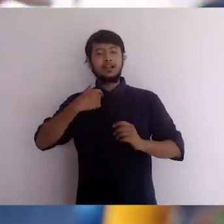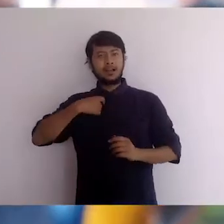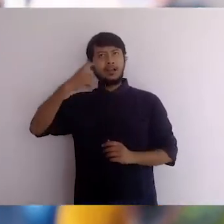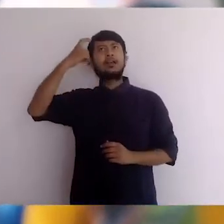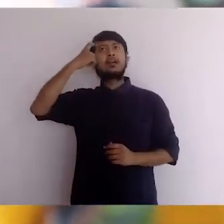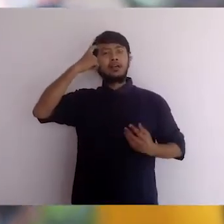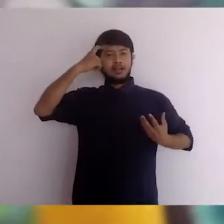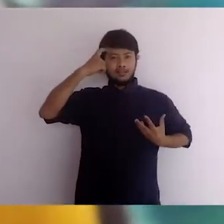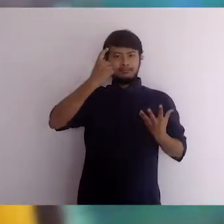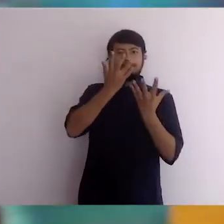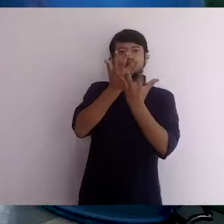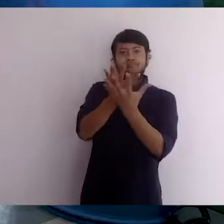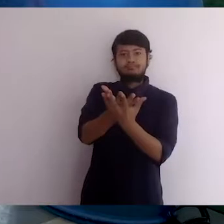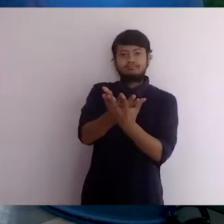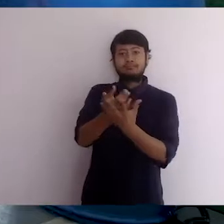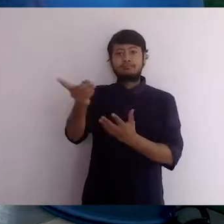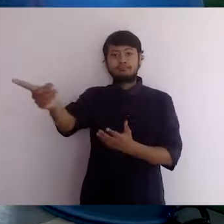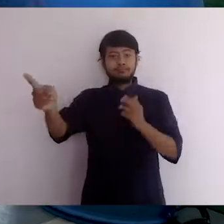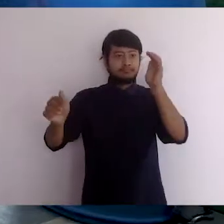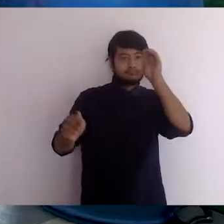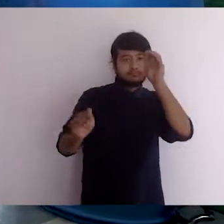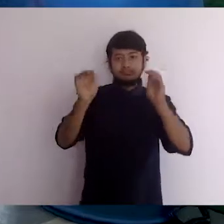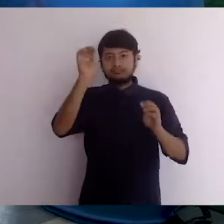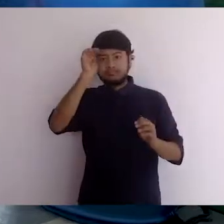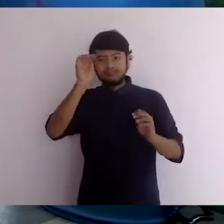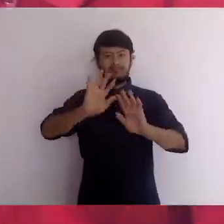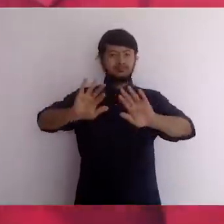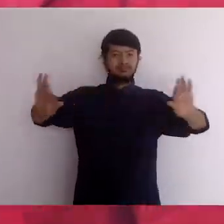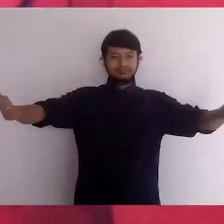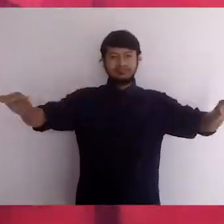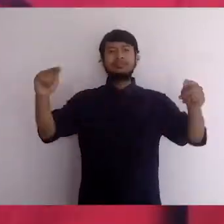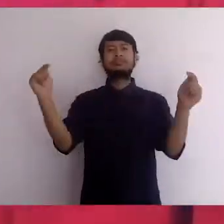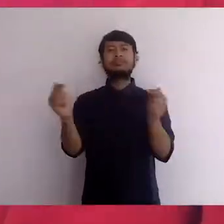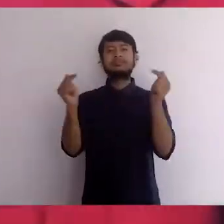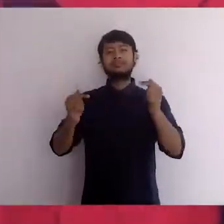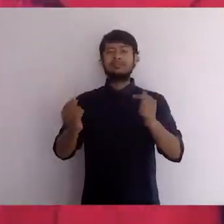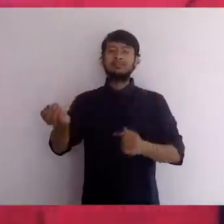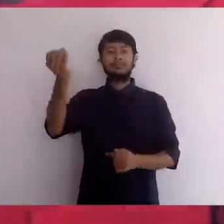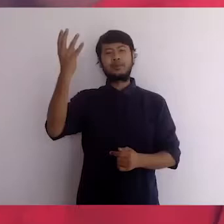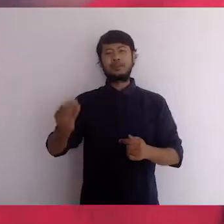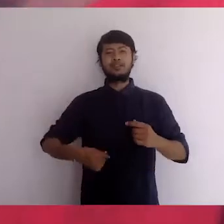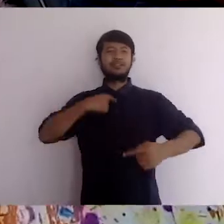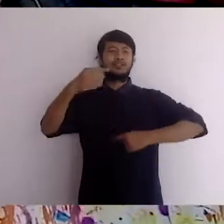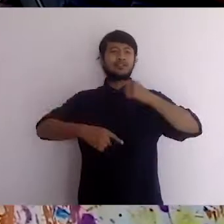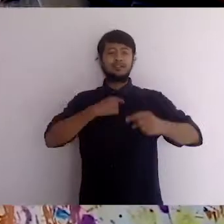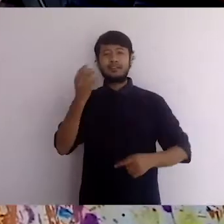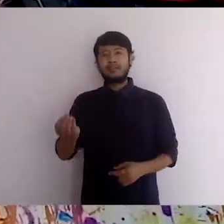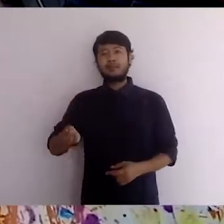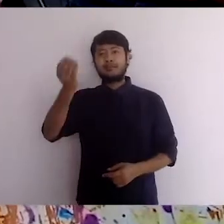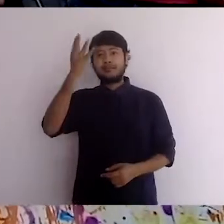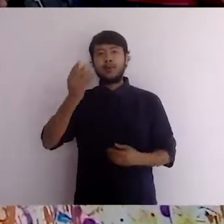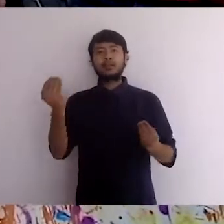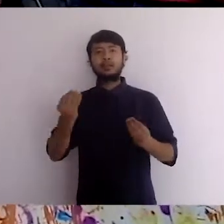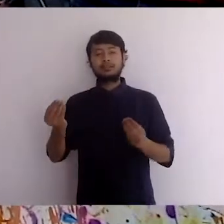दिमाग से, बोलता हूँ दिल से, ना इसकी ना उसकी सुनूं क्या तेरा ठीक से। झगड़े तो होते रहते हैं सुबह शाम, सुबह थोड़ा